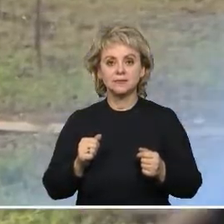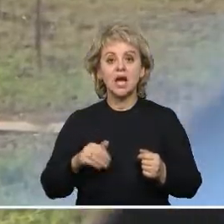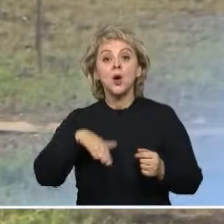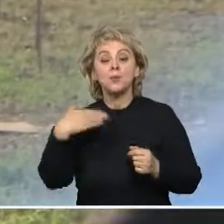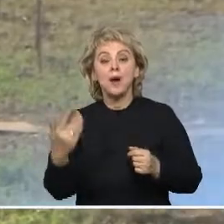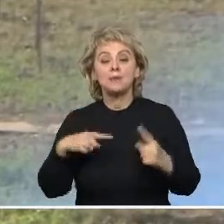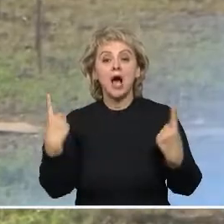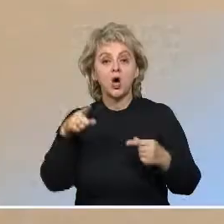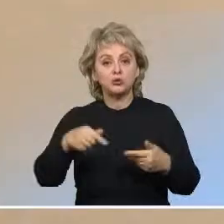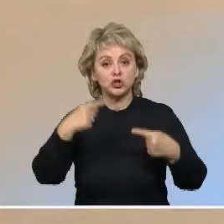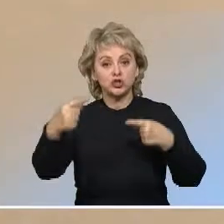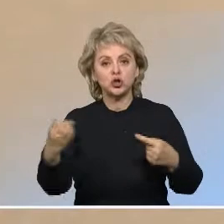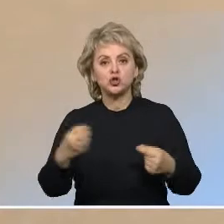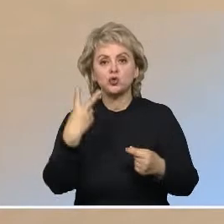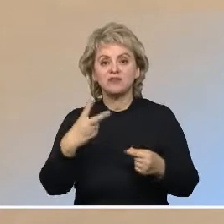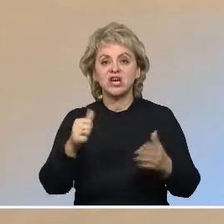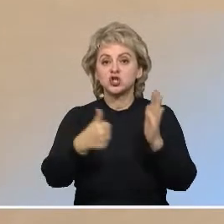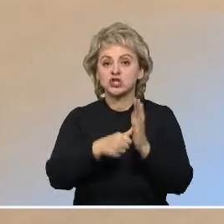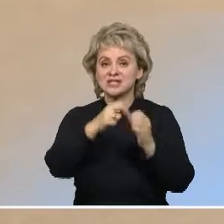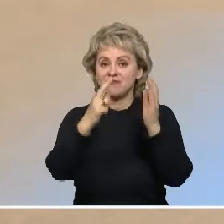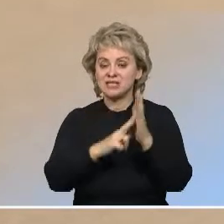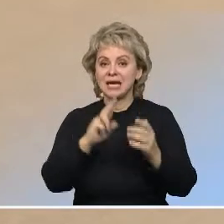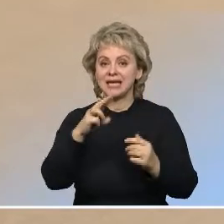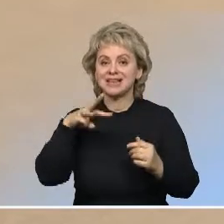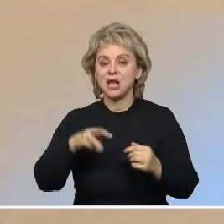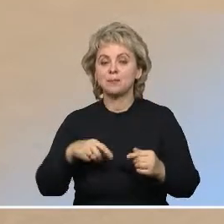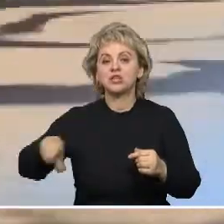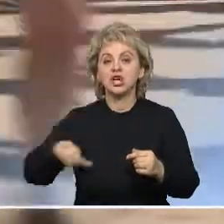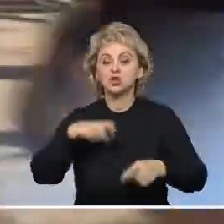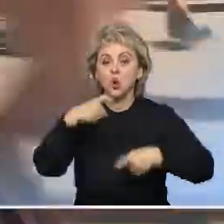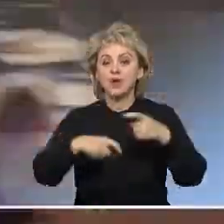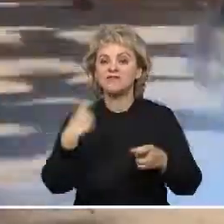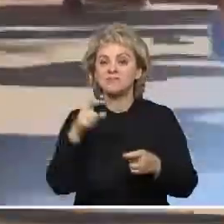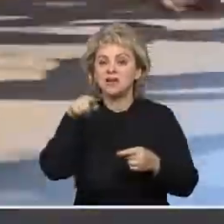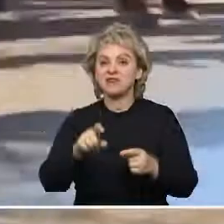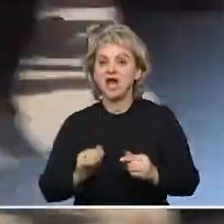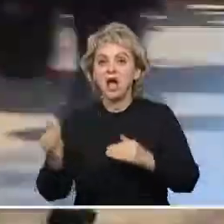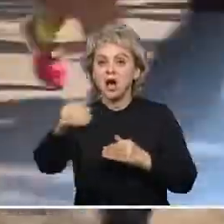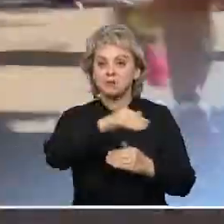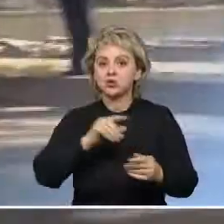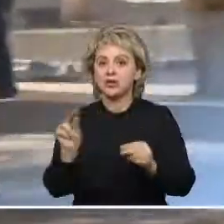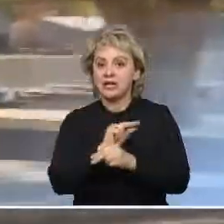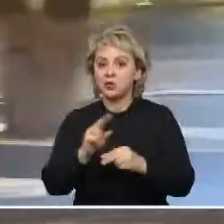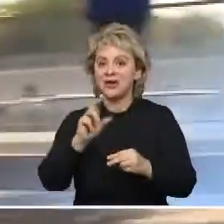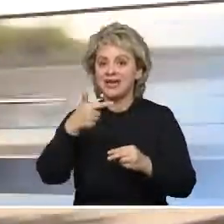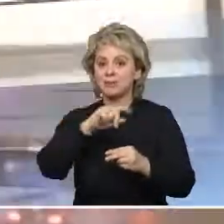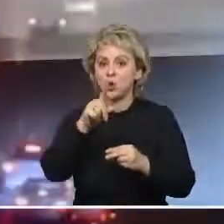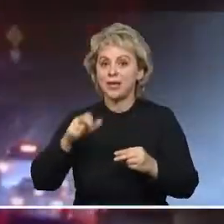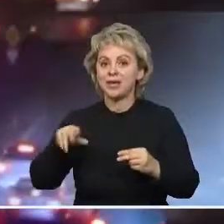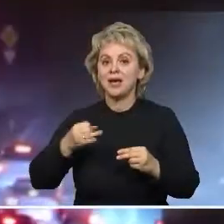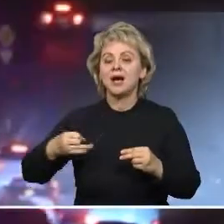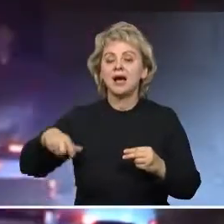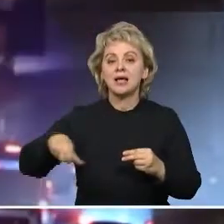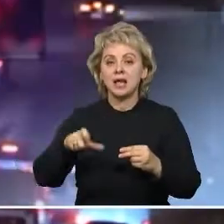Помимо классической дистанции, еще 2, 6 и 18 километров. Донской марафон впервые обежал отреставрированный Гребной канал.